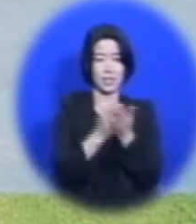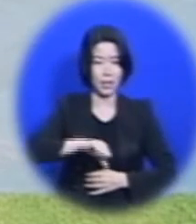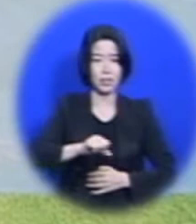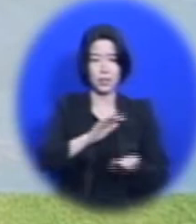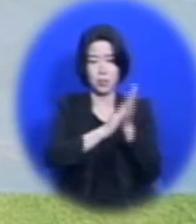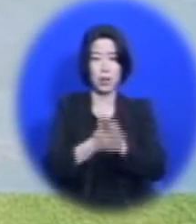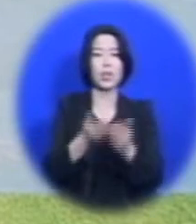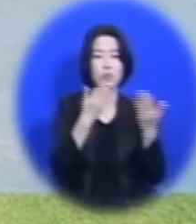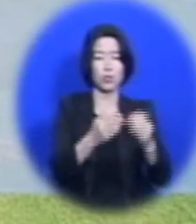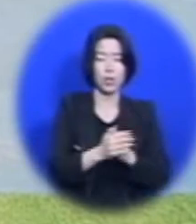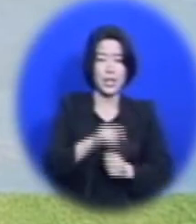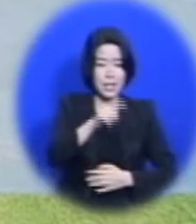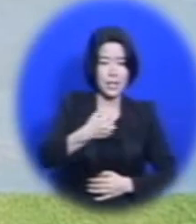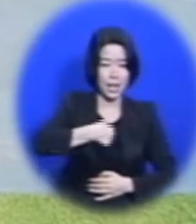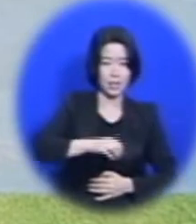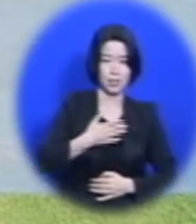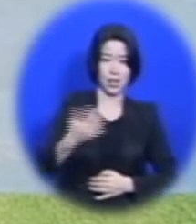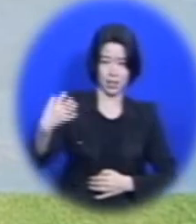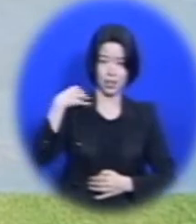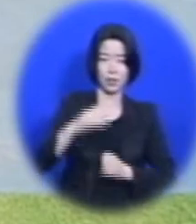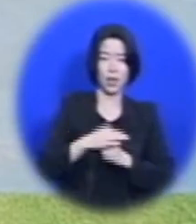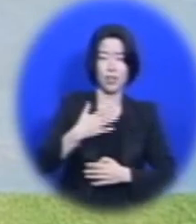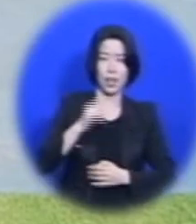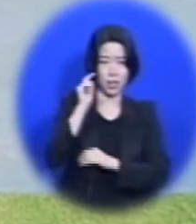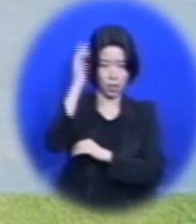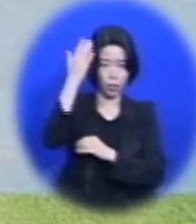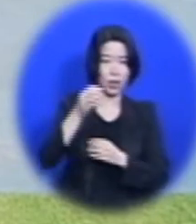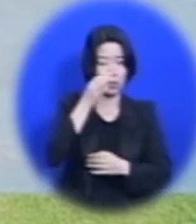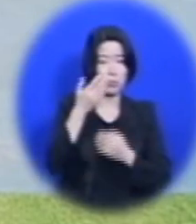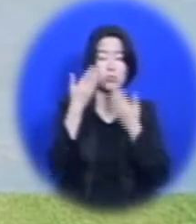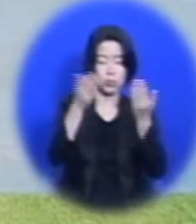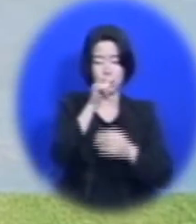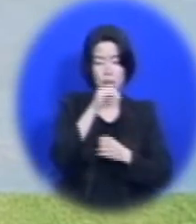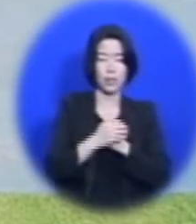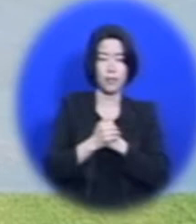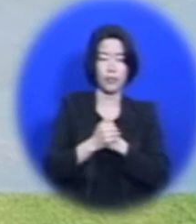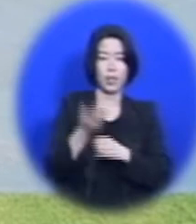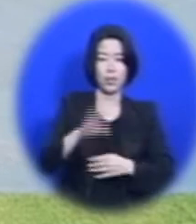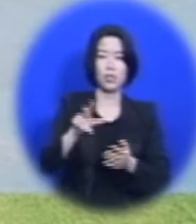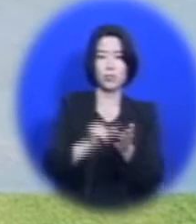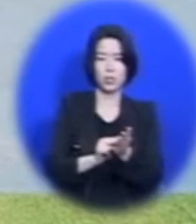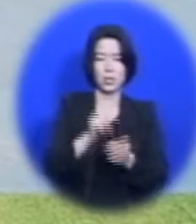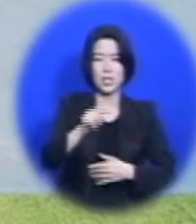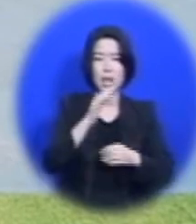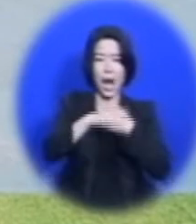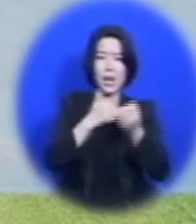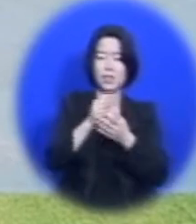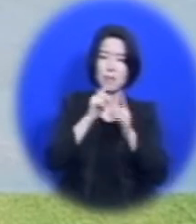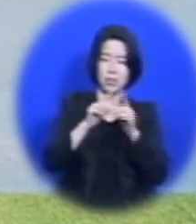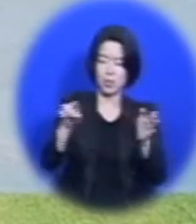것이다. 내 아들을 내가 책임질 것이다. 나의 영광을 볼 것이다. 그런데 문제는 이 하나님의